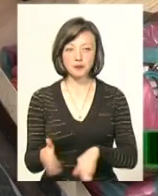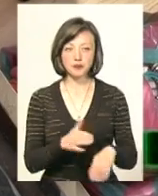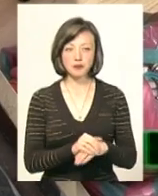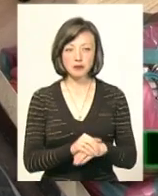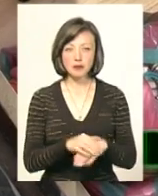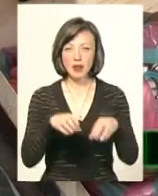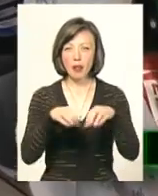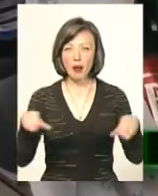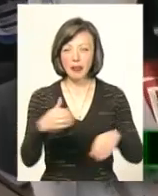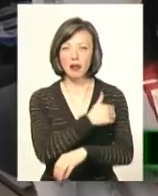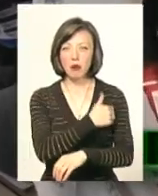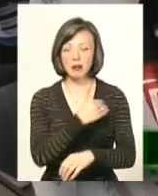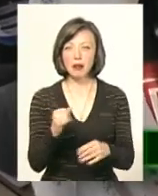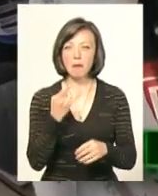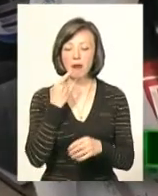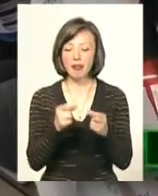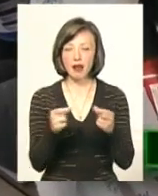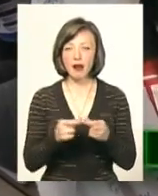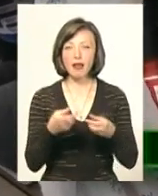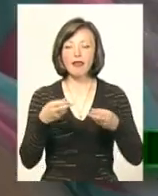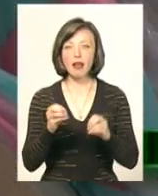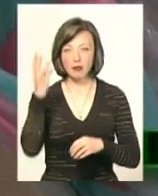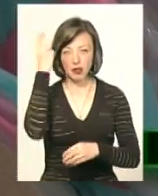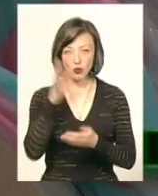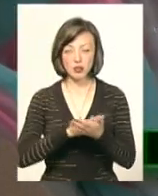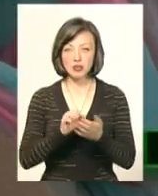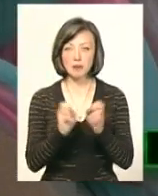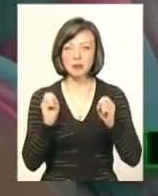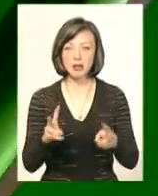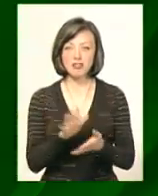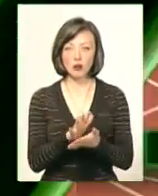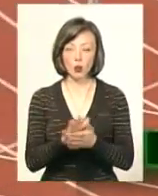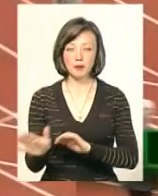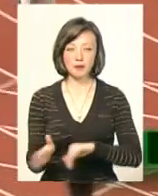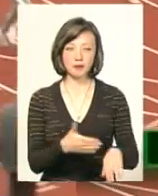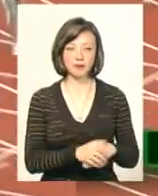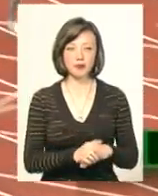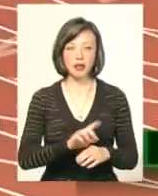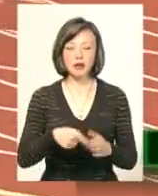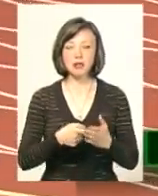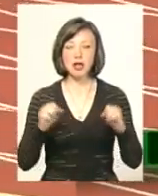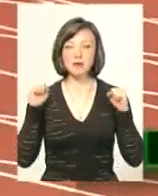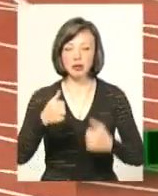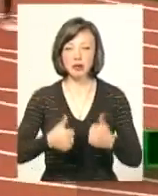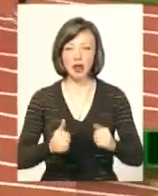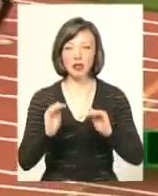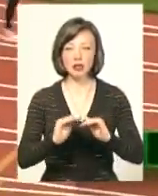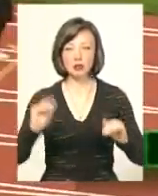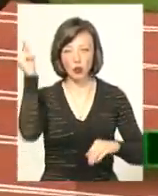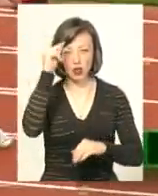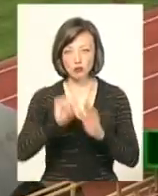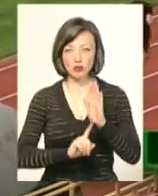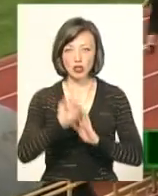лампи, термометри та батарейки. А буденна Хмельниччина утилізують небезпечні відходи. Міська спартакіада школярів